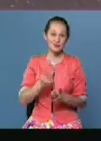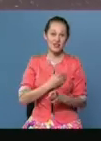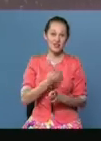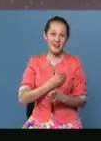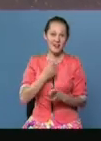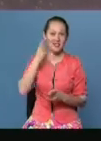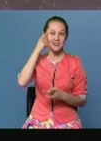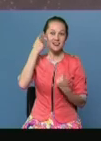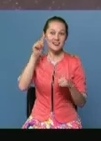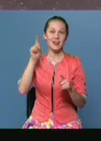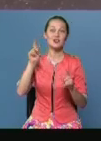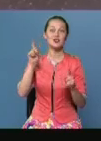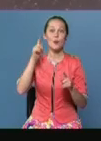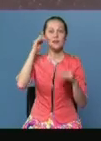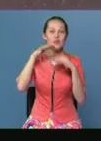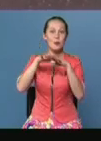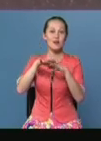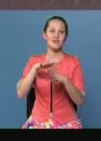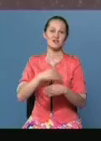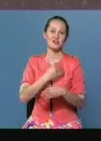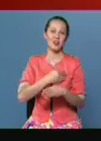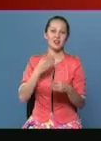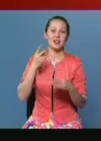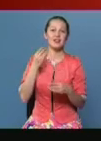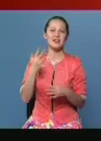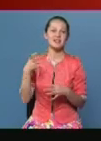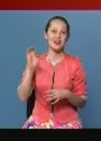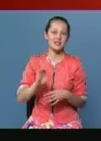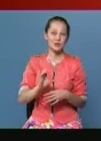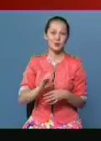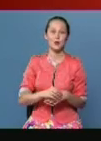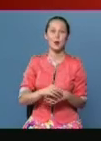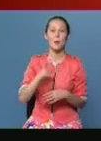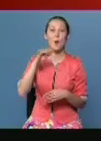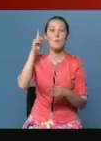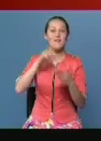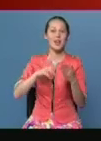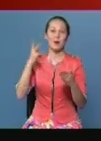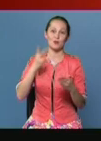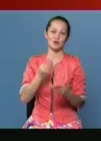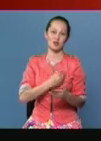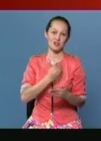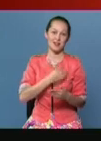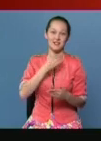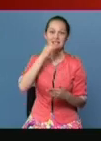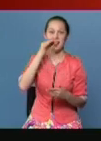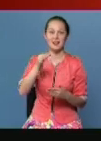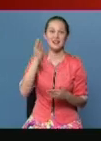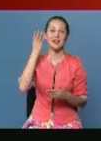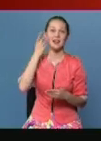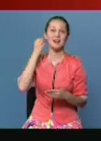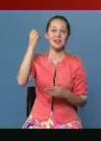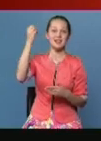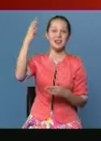чтобы сформулировать свое желание, звезды дают меньше секунды. По поверьям, надо успеть загадать желание, пока горит